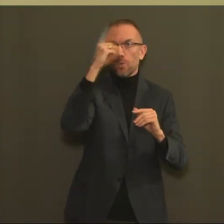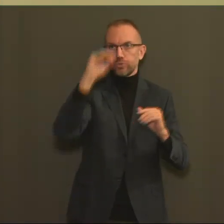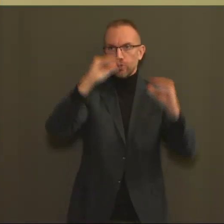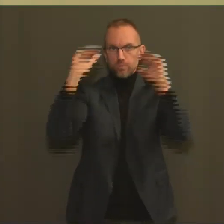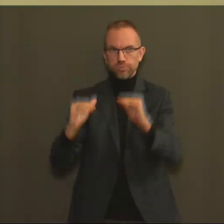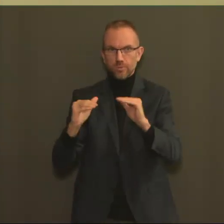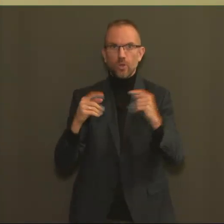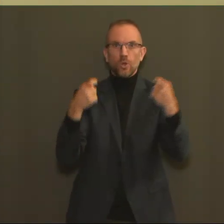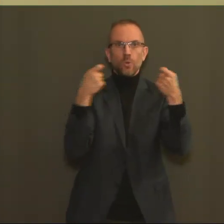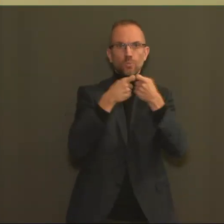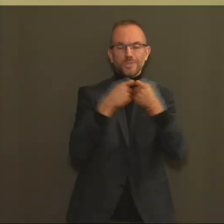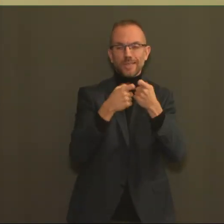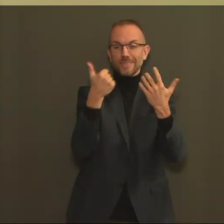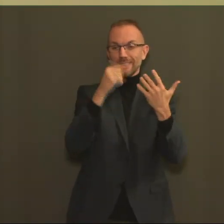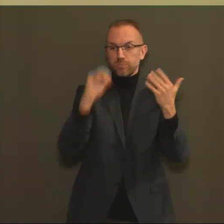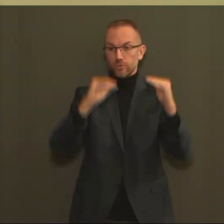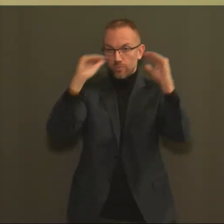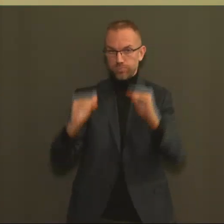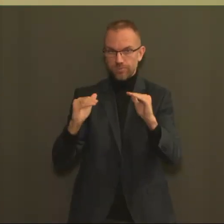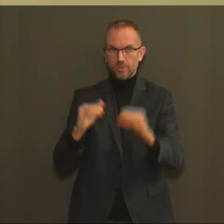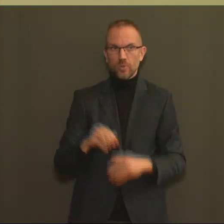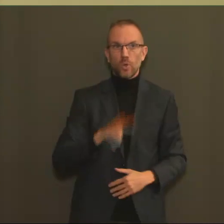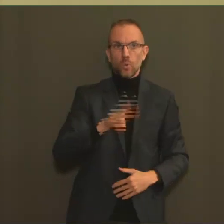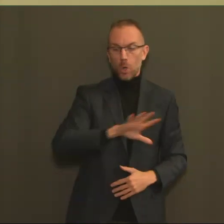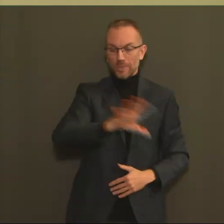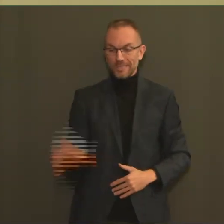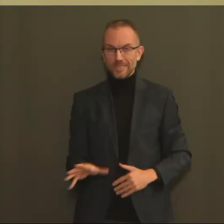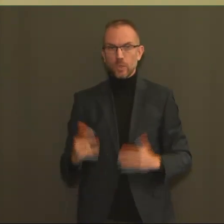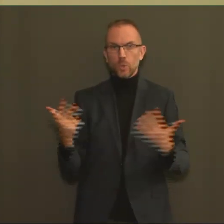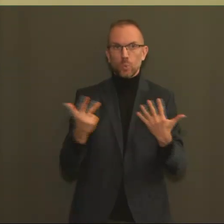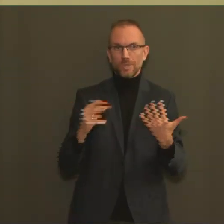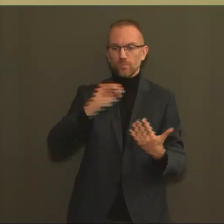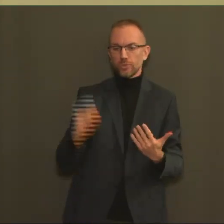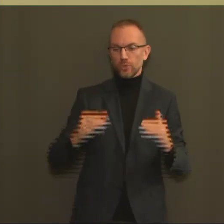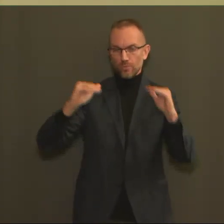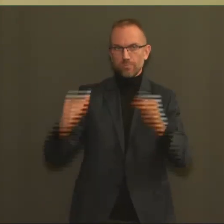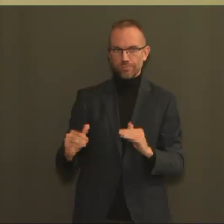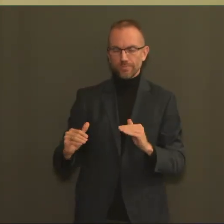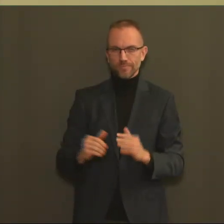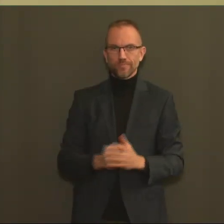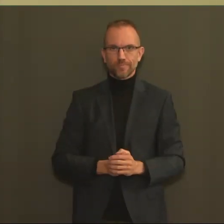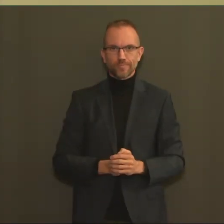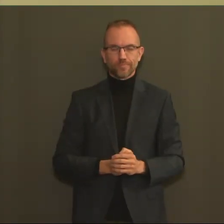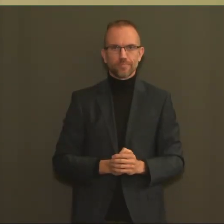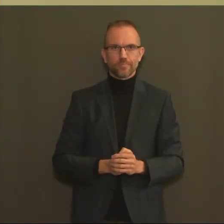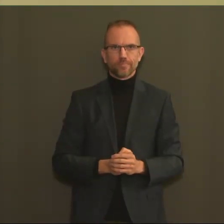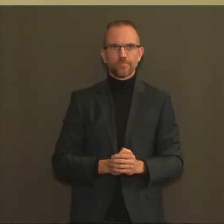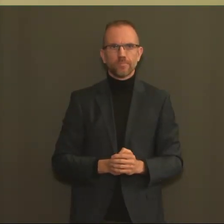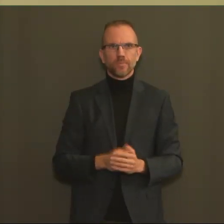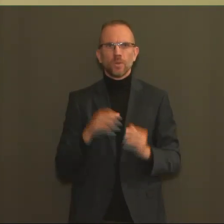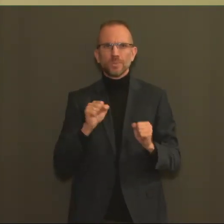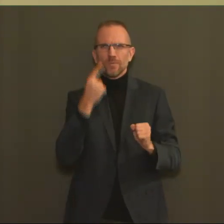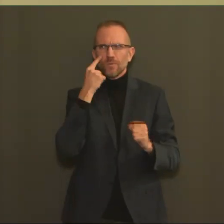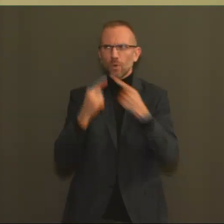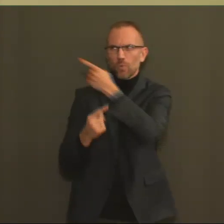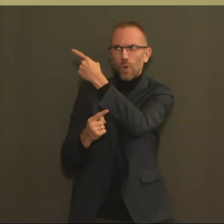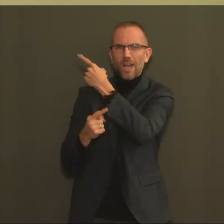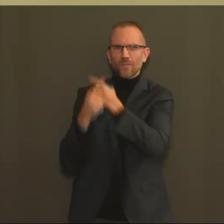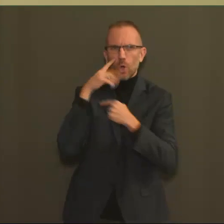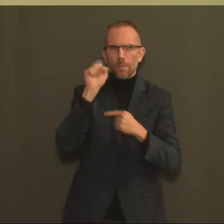soul zo hard werk achter de provincie voor jack tweemaal om na zegt er zo'n de war room altijd school worden waar je nu laborant grotere